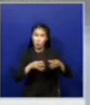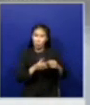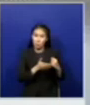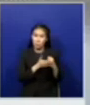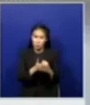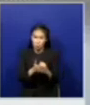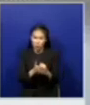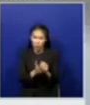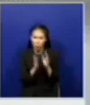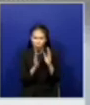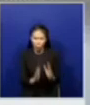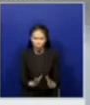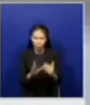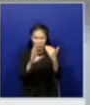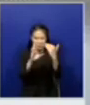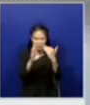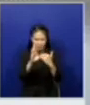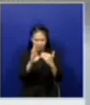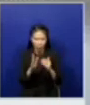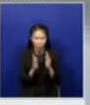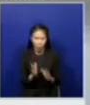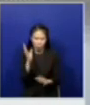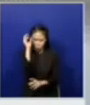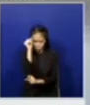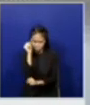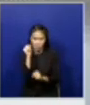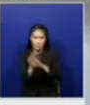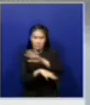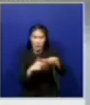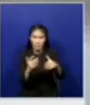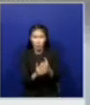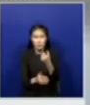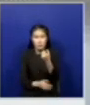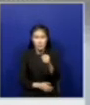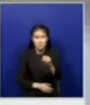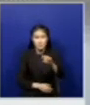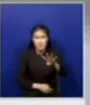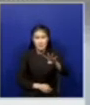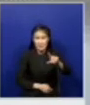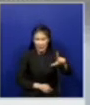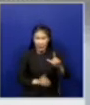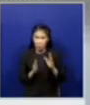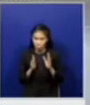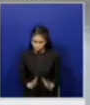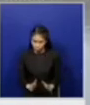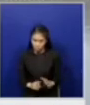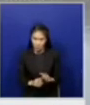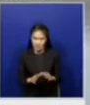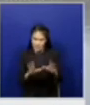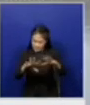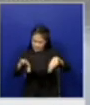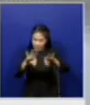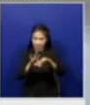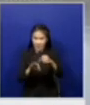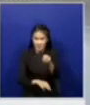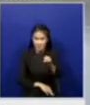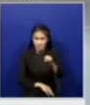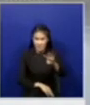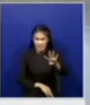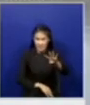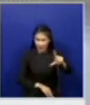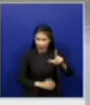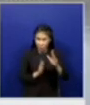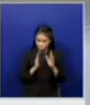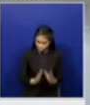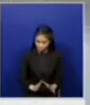ชนมาลงทะเบียนคนจนกว่า14ล้านคนย้ำนะครับกว่า14ล้านคนดังนั้น